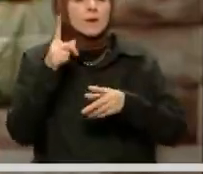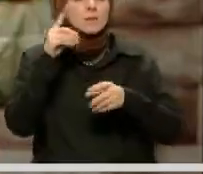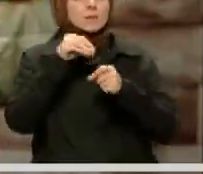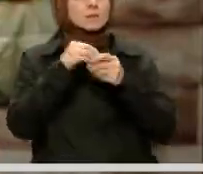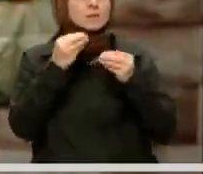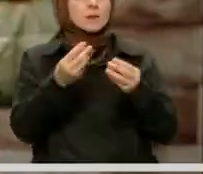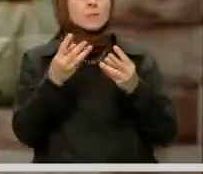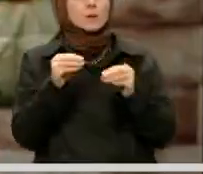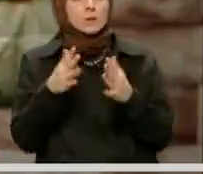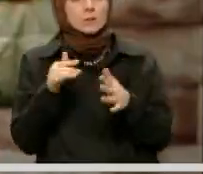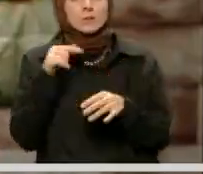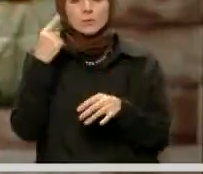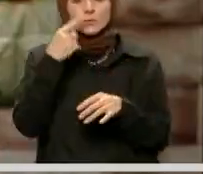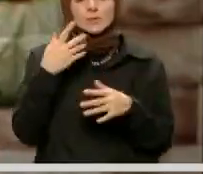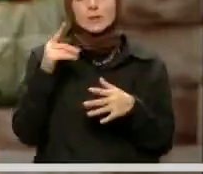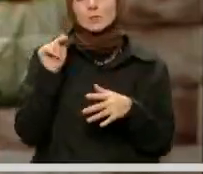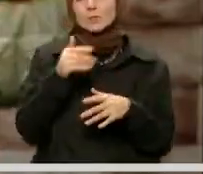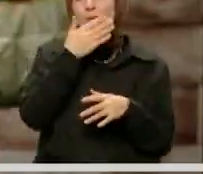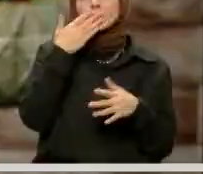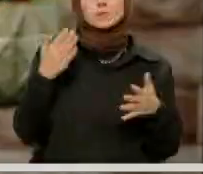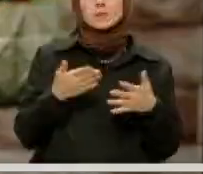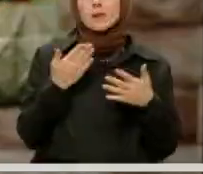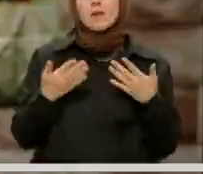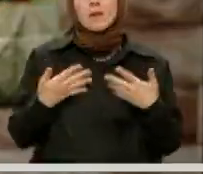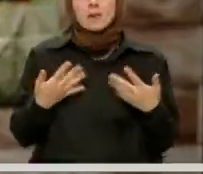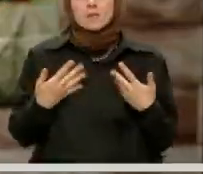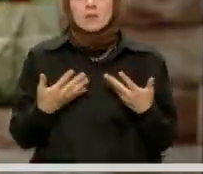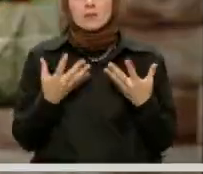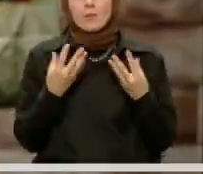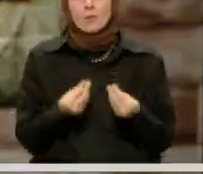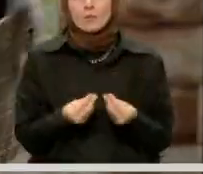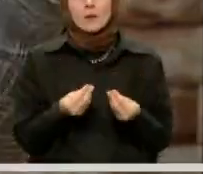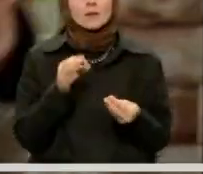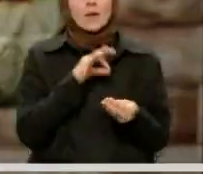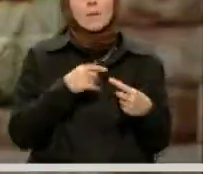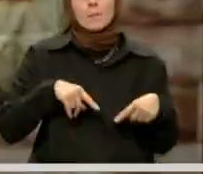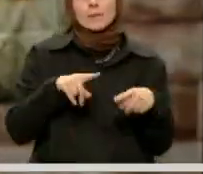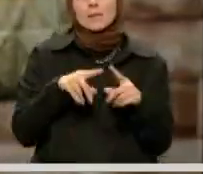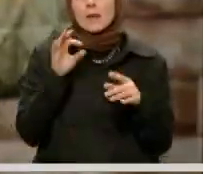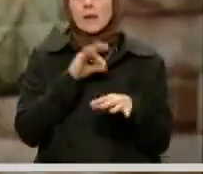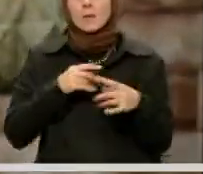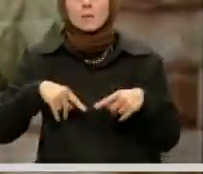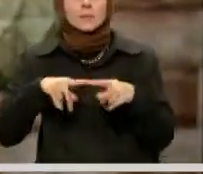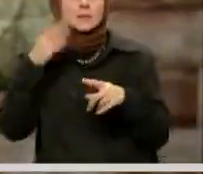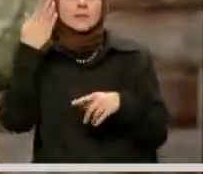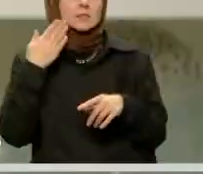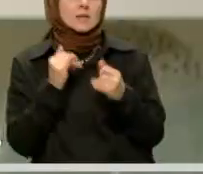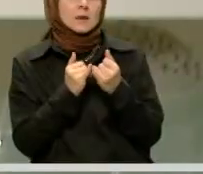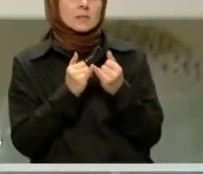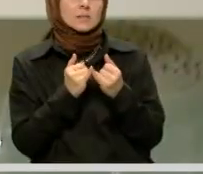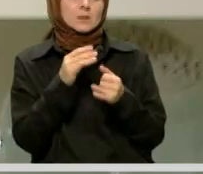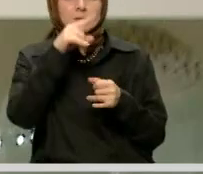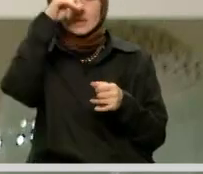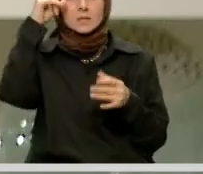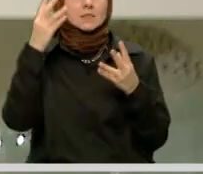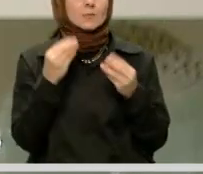böyle bir coşkuyla, daha bir heyecanla geçirmek hem sizlere hem bizlere hem bizi izleyen kardeşlerimize nasip olur inşallah. Amin diyelim